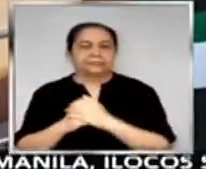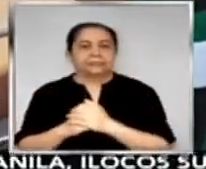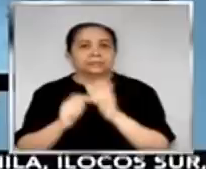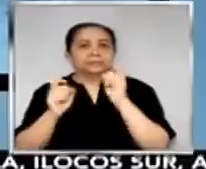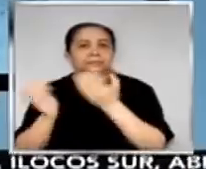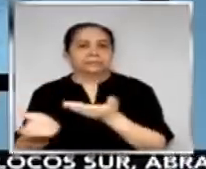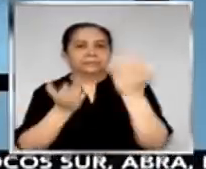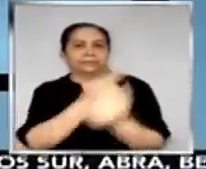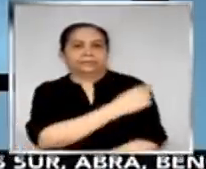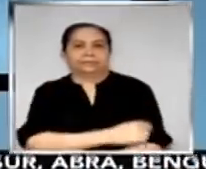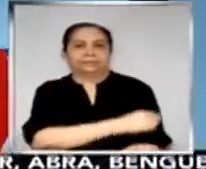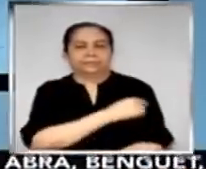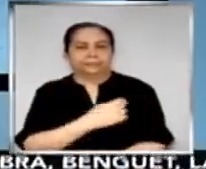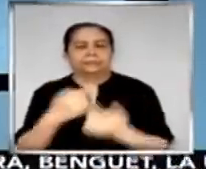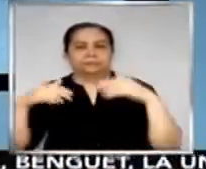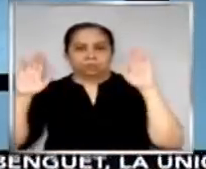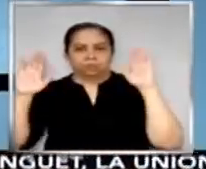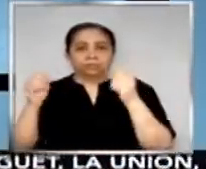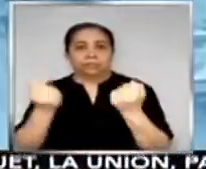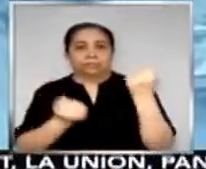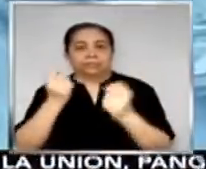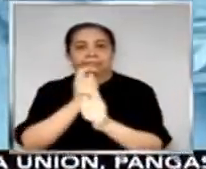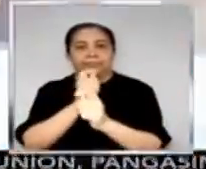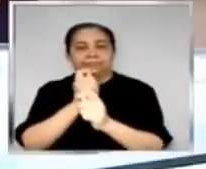ospital. Sumuko naman ang driver ng truck.